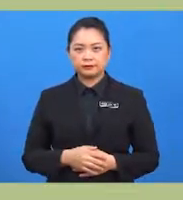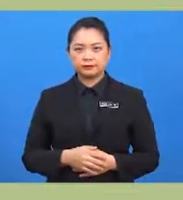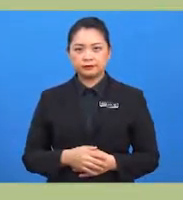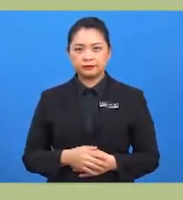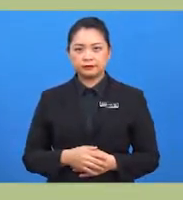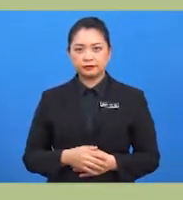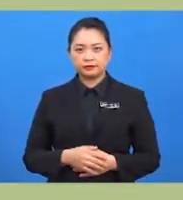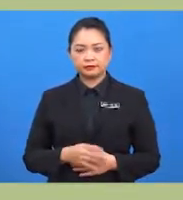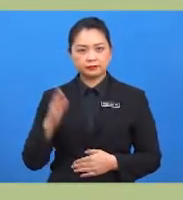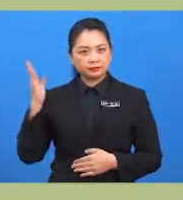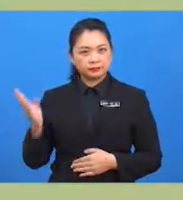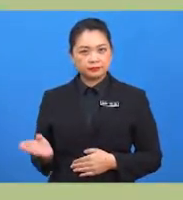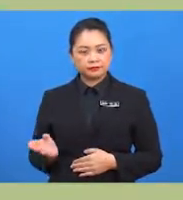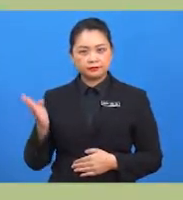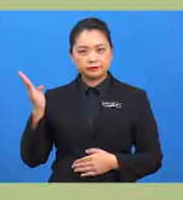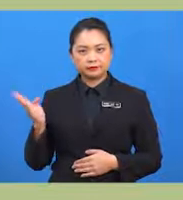Hai spatula